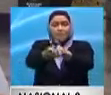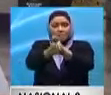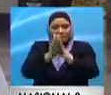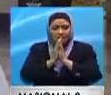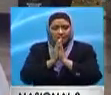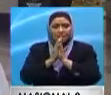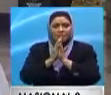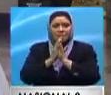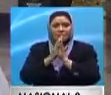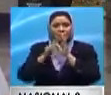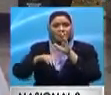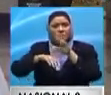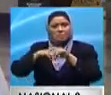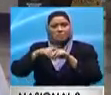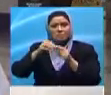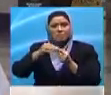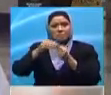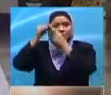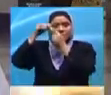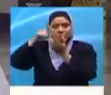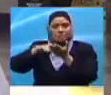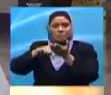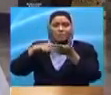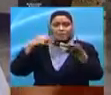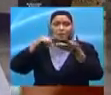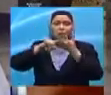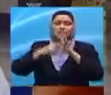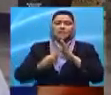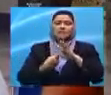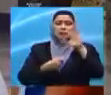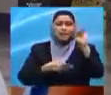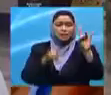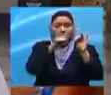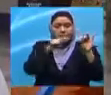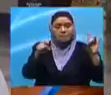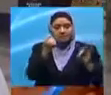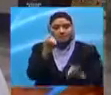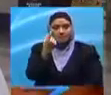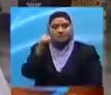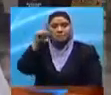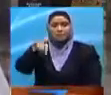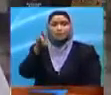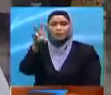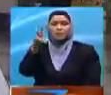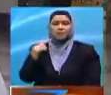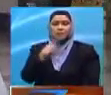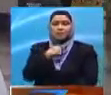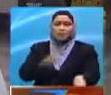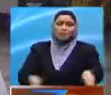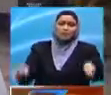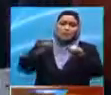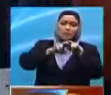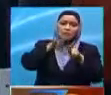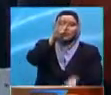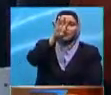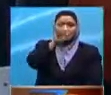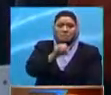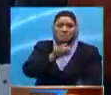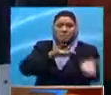luar biasa ini bermula 8 hari bulan sampai 11 kita menambah sampai kepada 40 perkhidmatan Trin